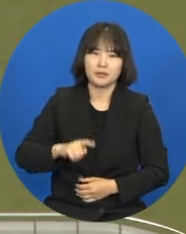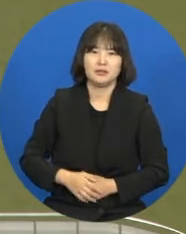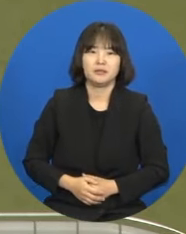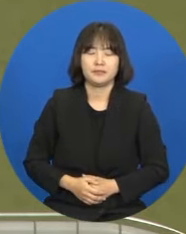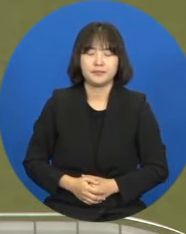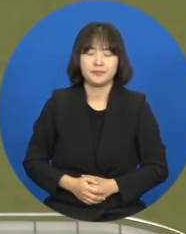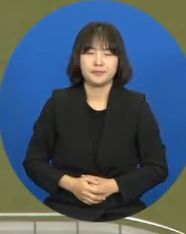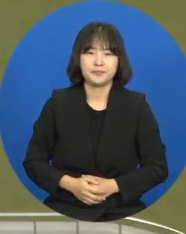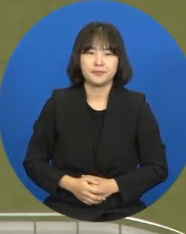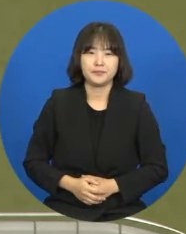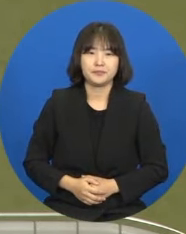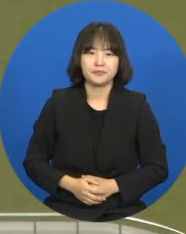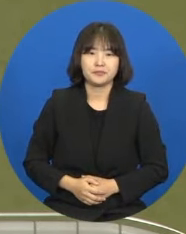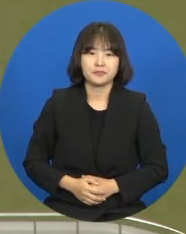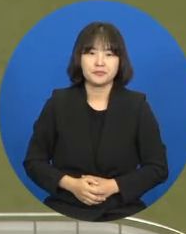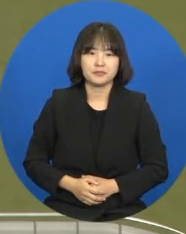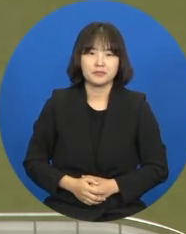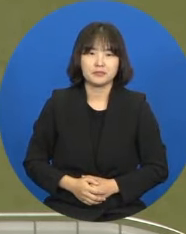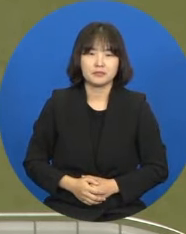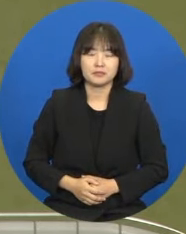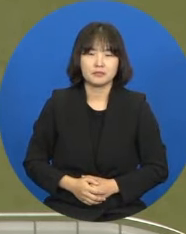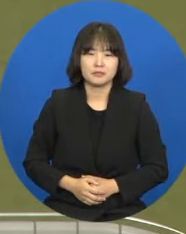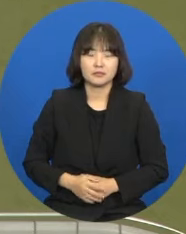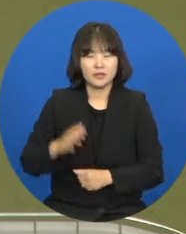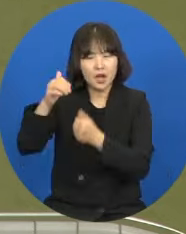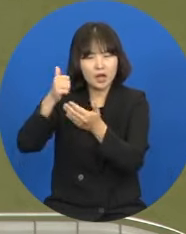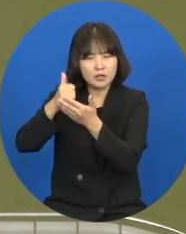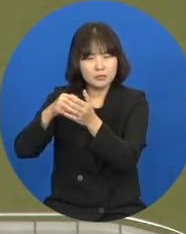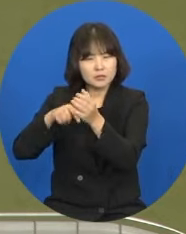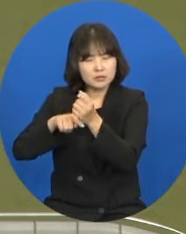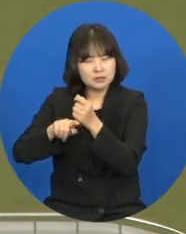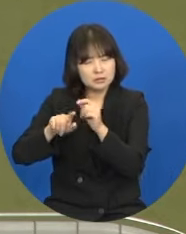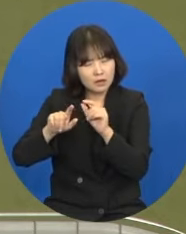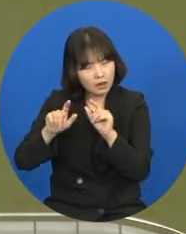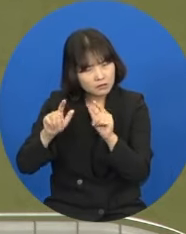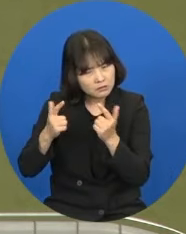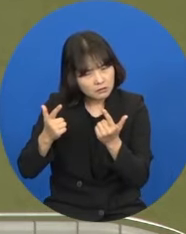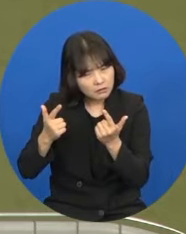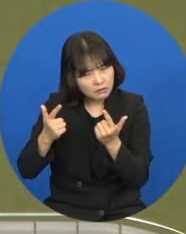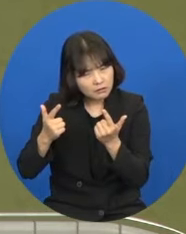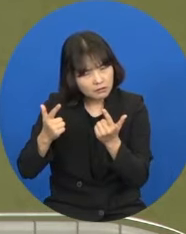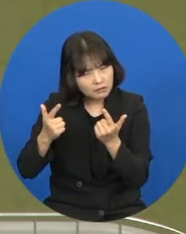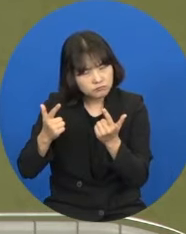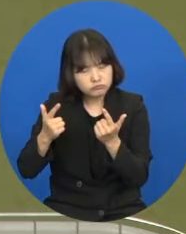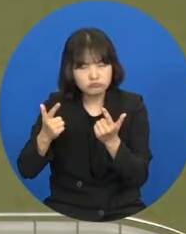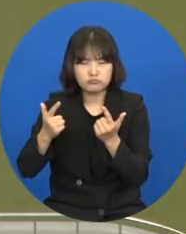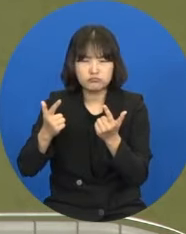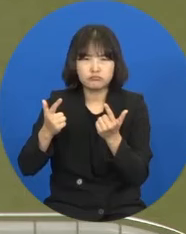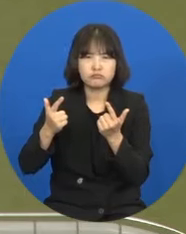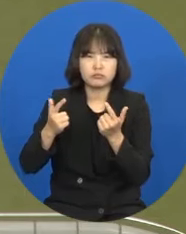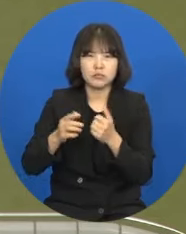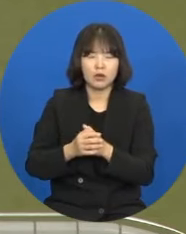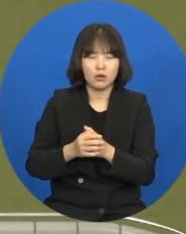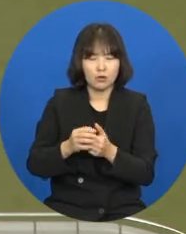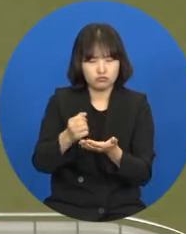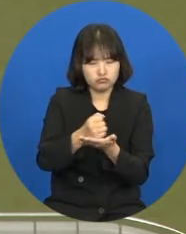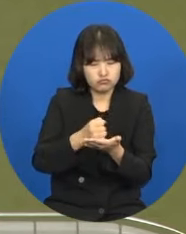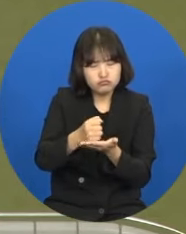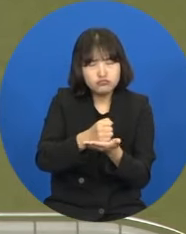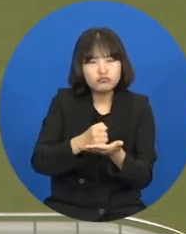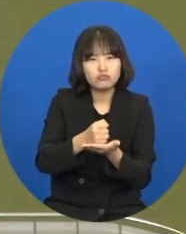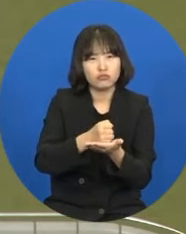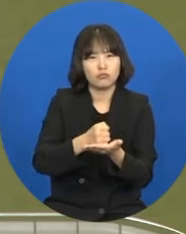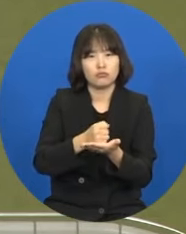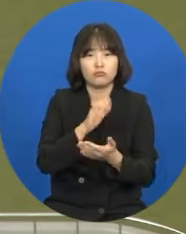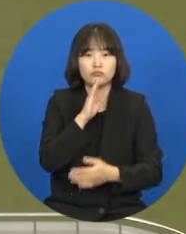겁니다 근데 사실 여기서 하나님의 뜻이 아니라고 하기에도 거의 힘들어요 아니 어떻게 이런 우연이 있냐이